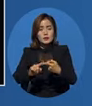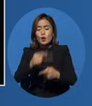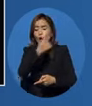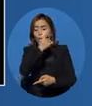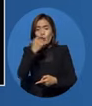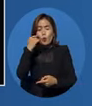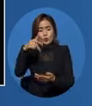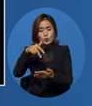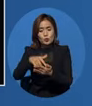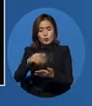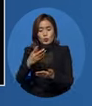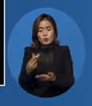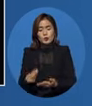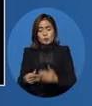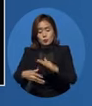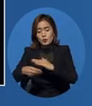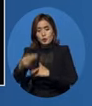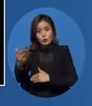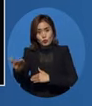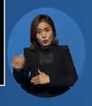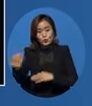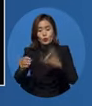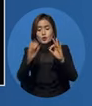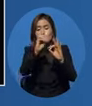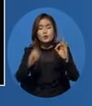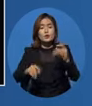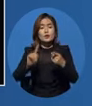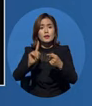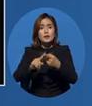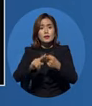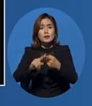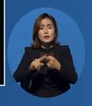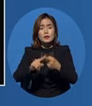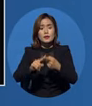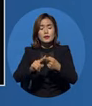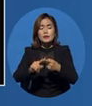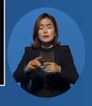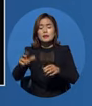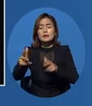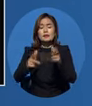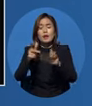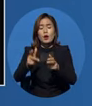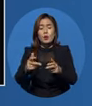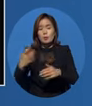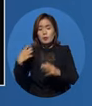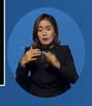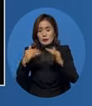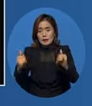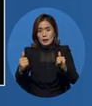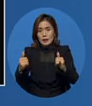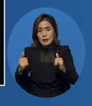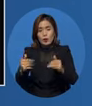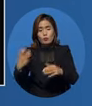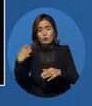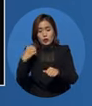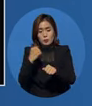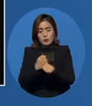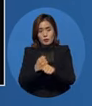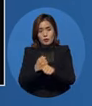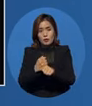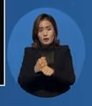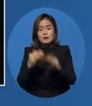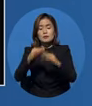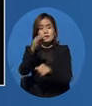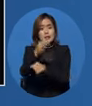이용자 하고 10% 는 그 사업 사업 시행자가 부담해서 집을 가질 수 있는 기회 이건 마련하는 것이 핵심